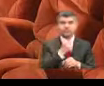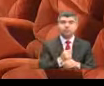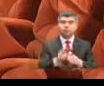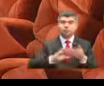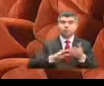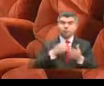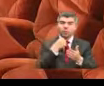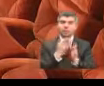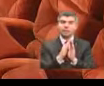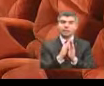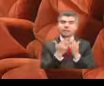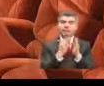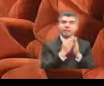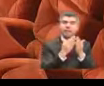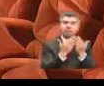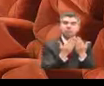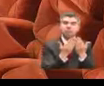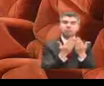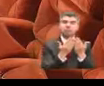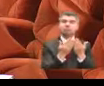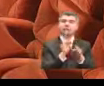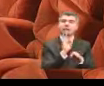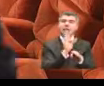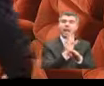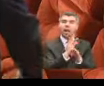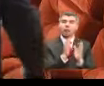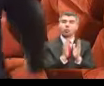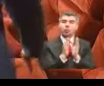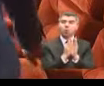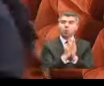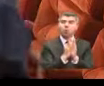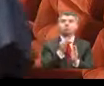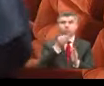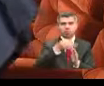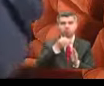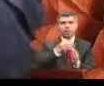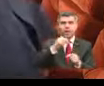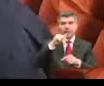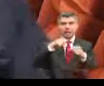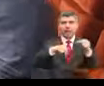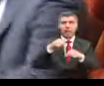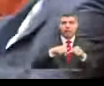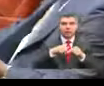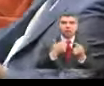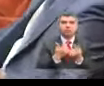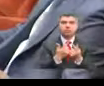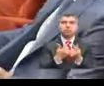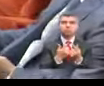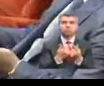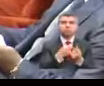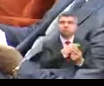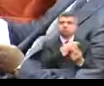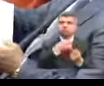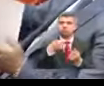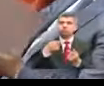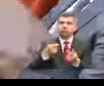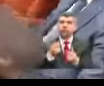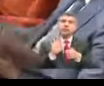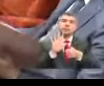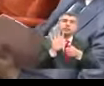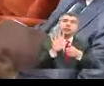المدرسية اللازمة لهذا التعلم موجودة وهي الآن مستعملة بالنسبة للست سنوات